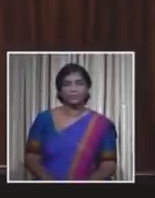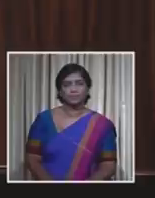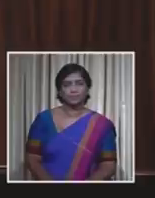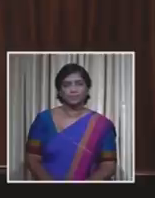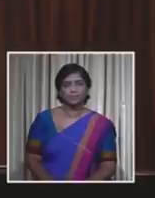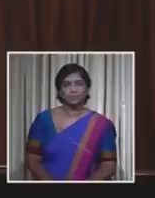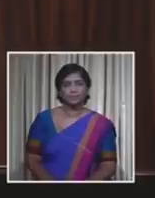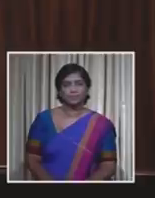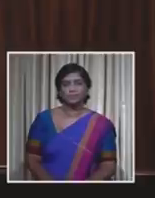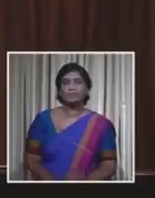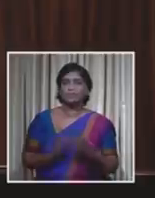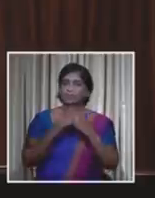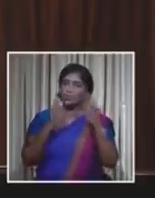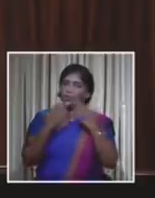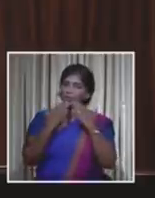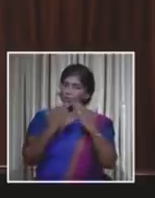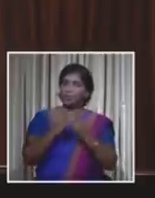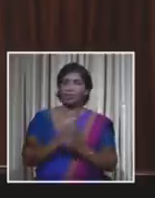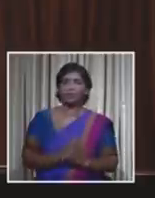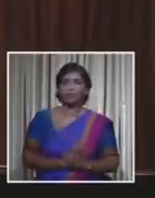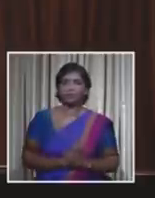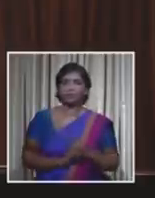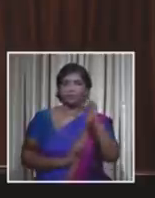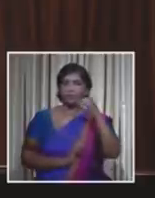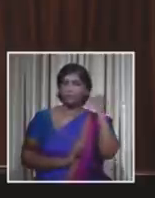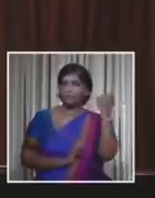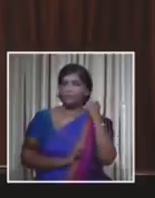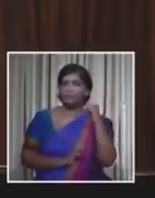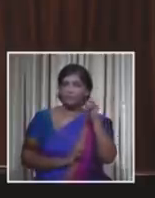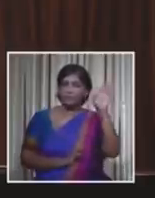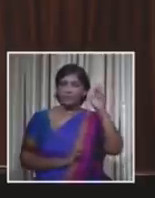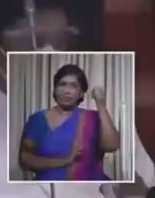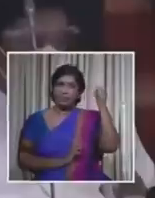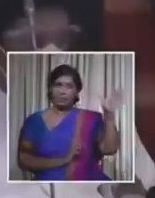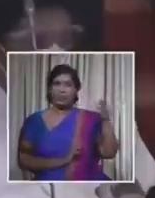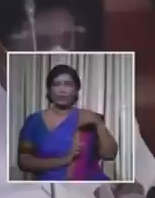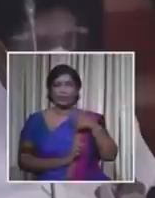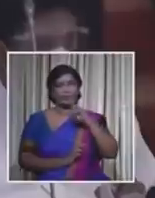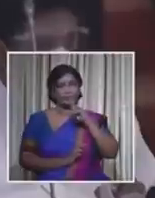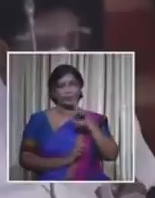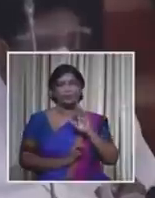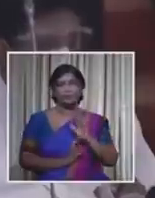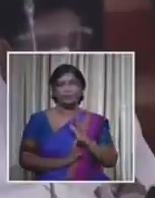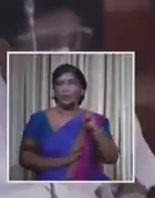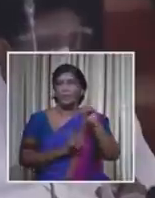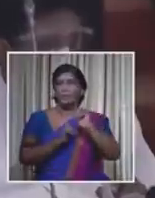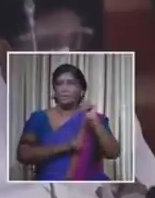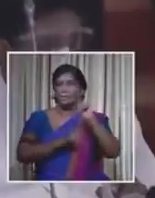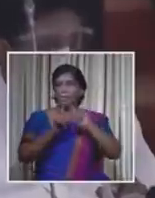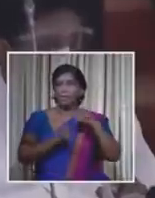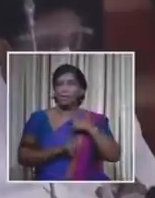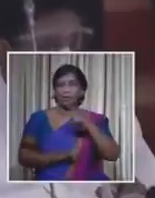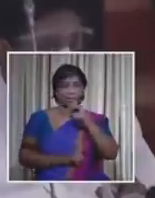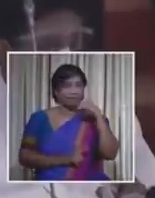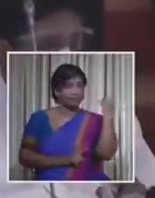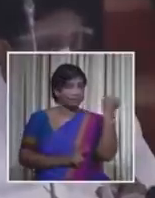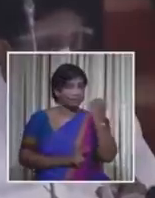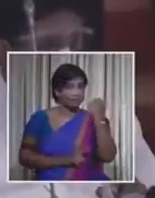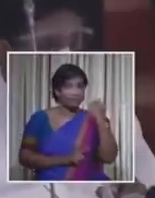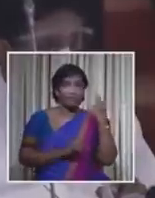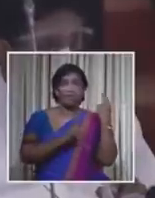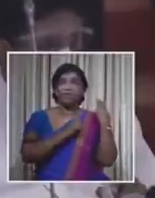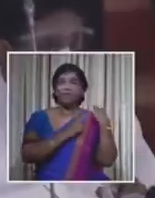යෝගේ මම ස්තුතිවන්ත වෙනවා. ඔබතුමායි කතාව එහෙලා දැකලා තියෙනවා. නමුත් ඔබතුමා පාර්ලිමේන්තුවේ කතා කරන